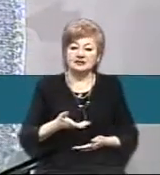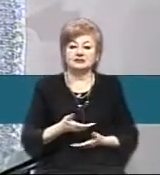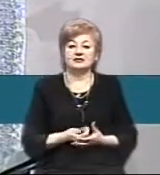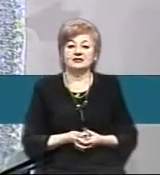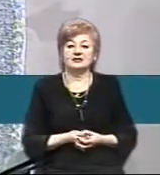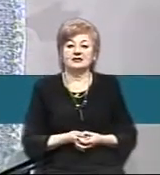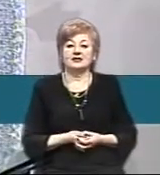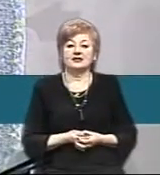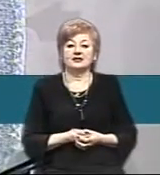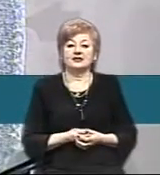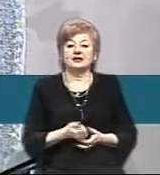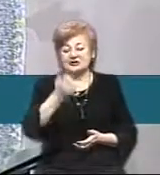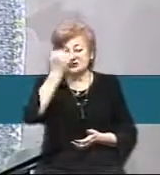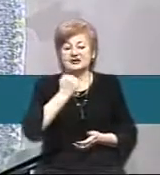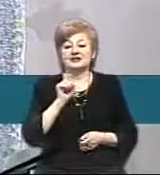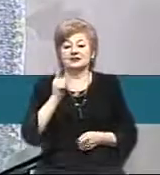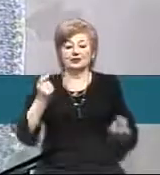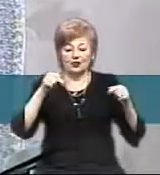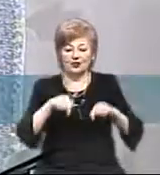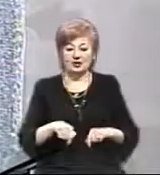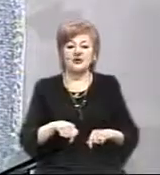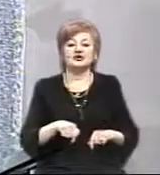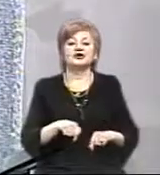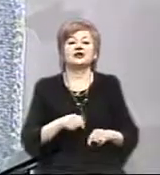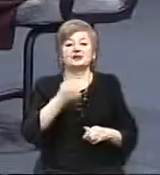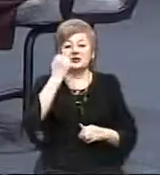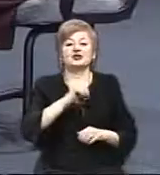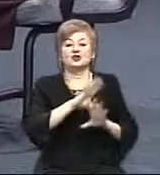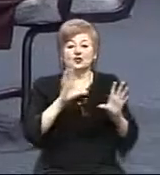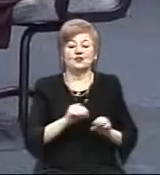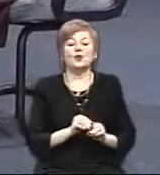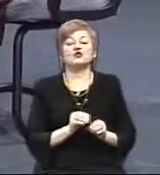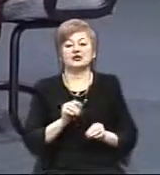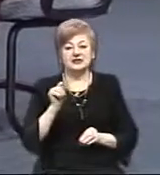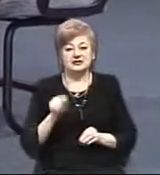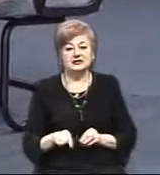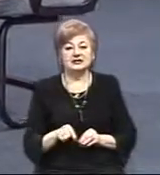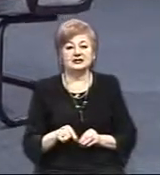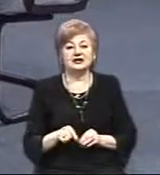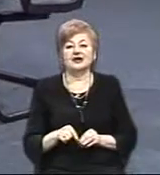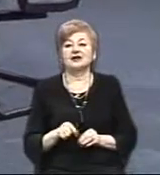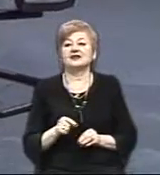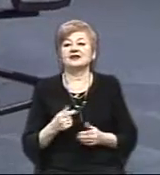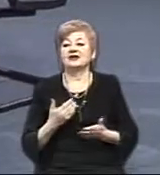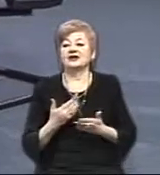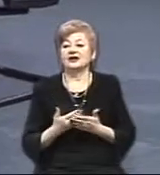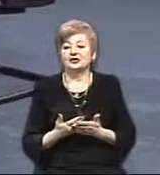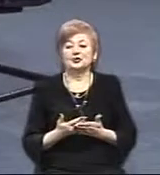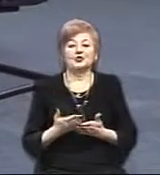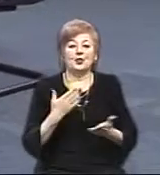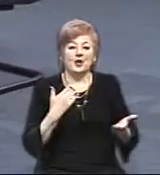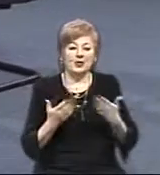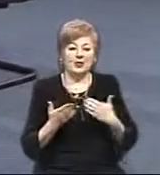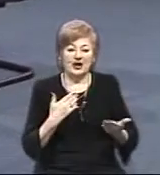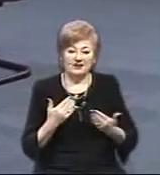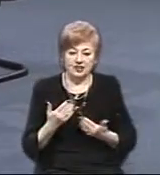активними і відповідальними. Спасибі, що ви тут, в цій студії. Спасибі, що ви тут, в Запоріжжі. І дай нам Боже, те, про що говорили, за родинним